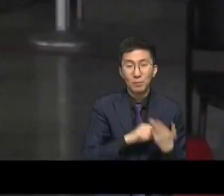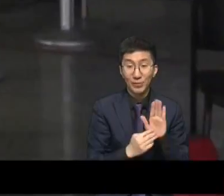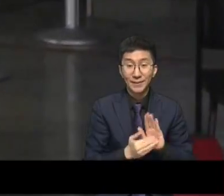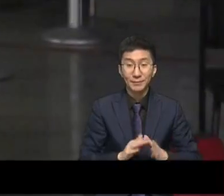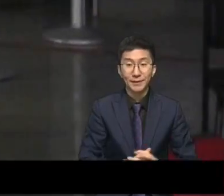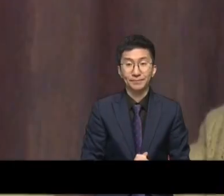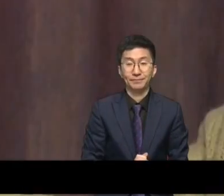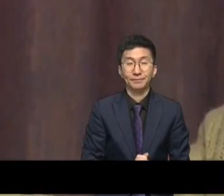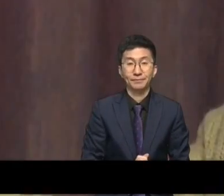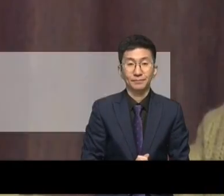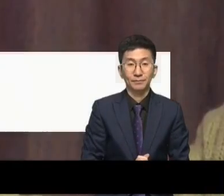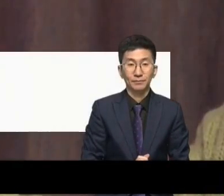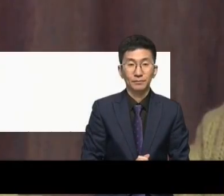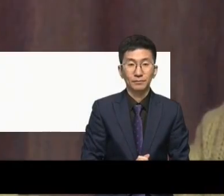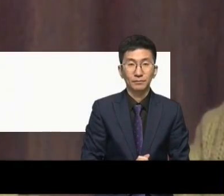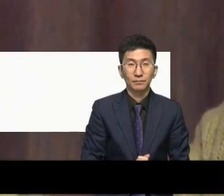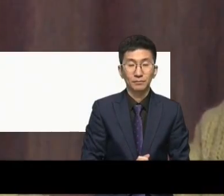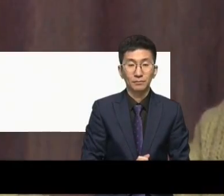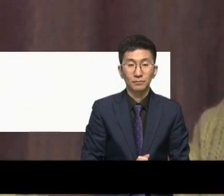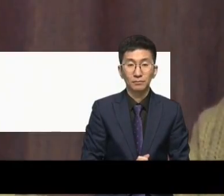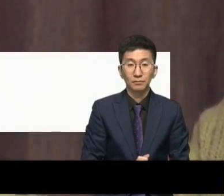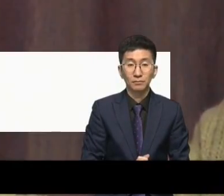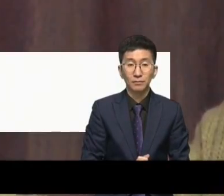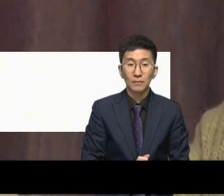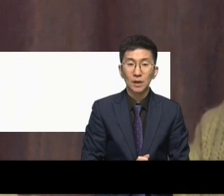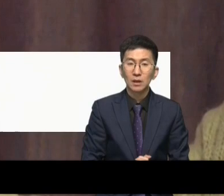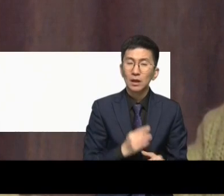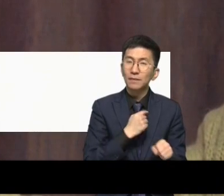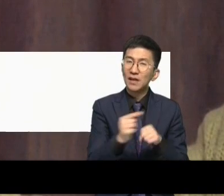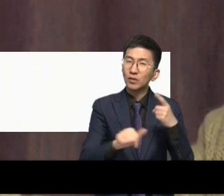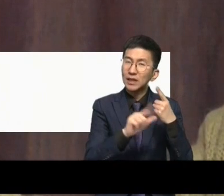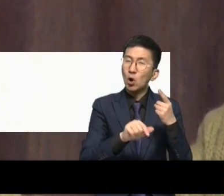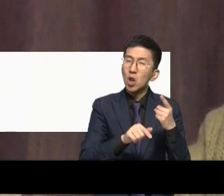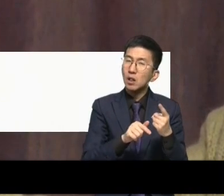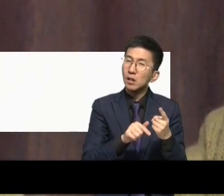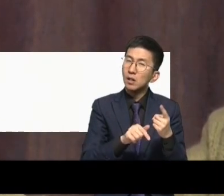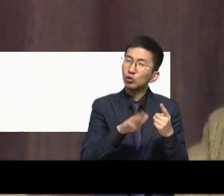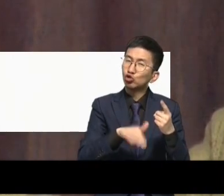내다봤습니다. 2월 중순 左右